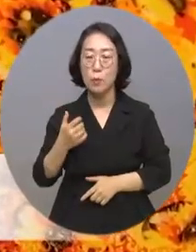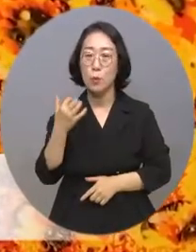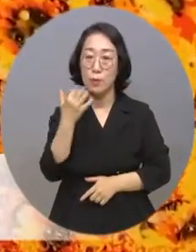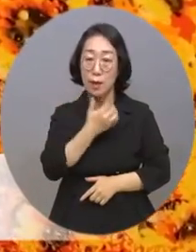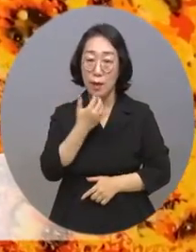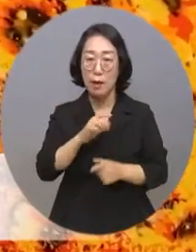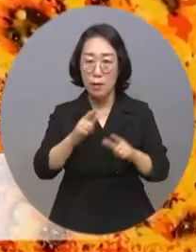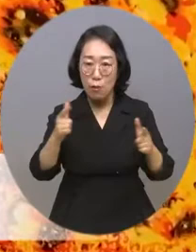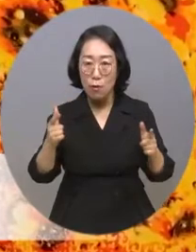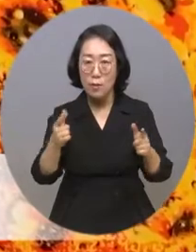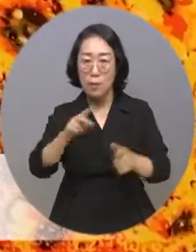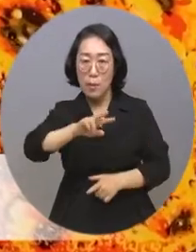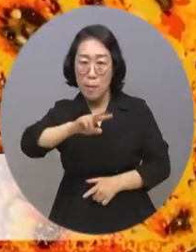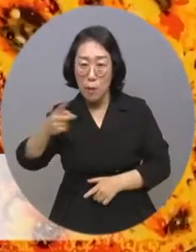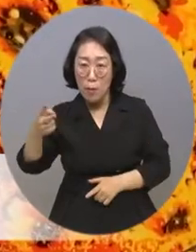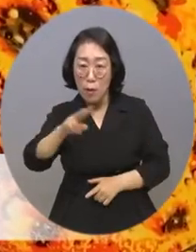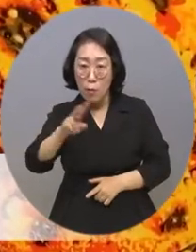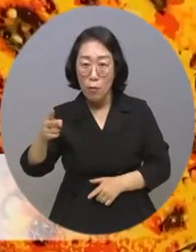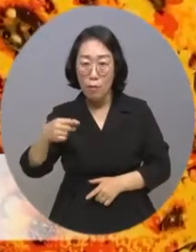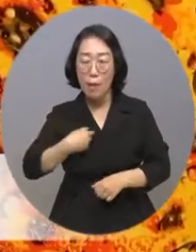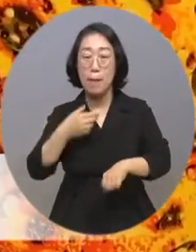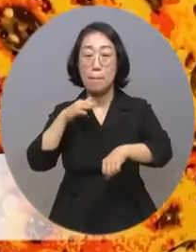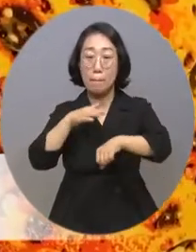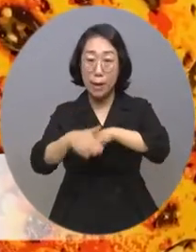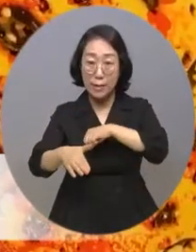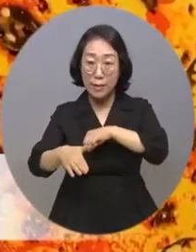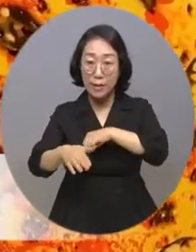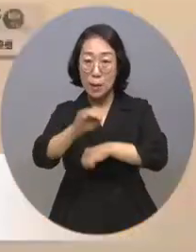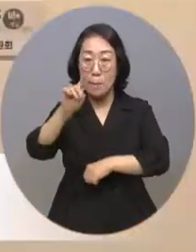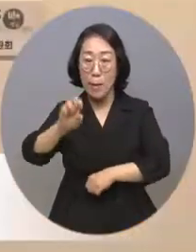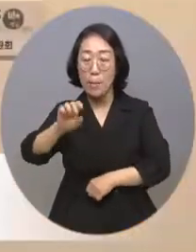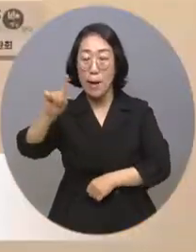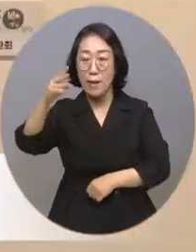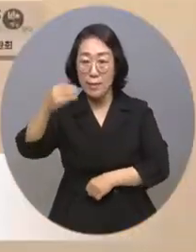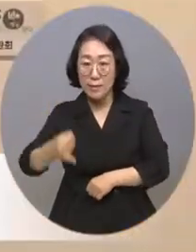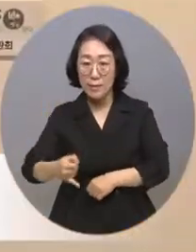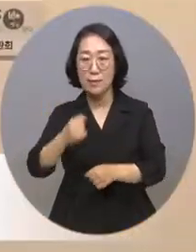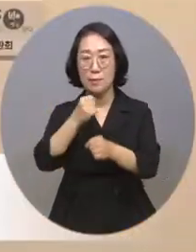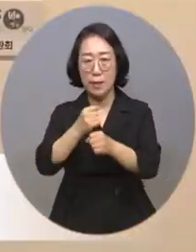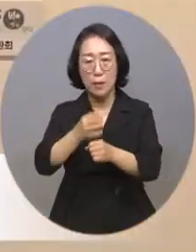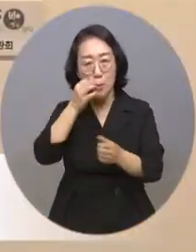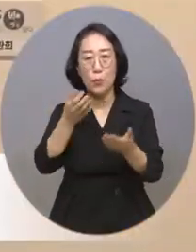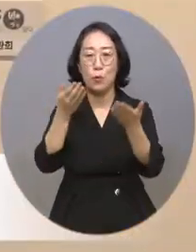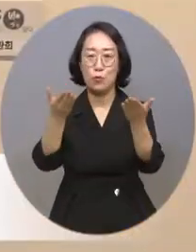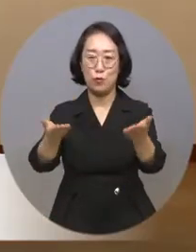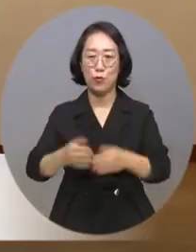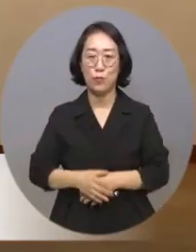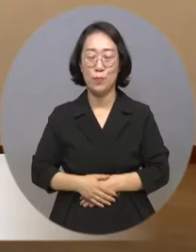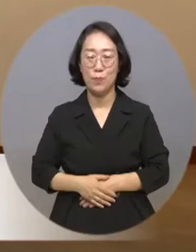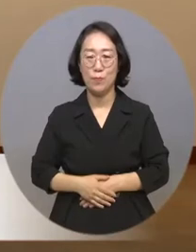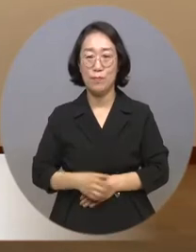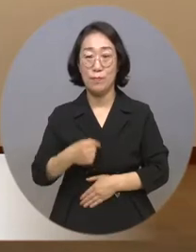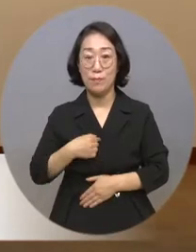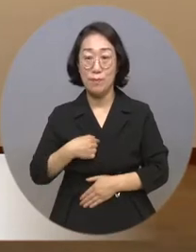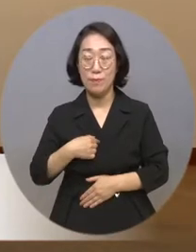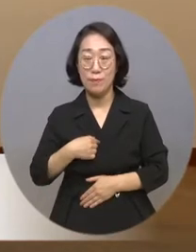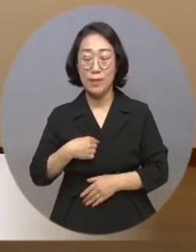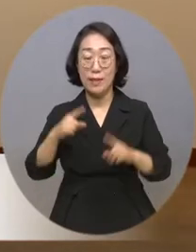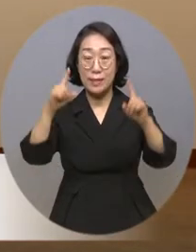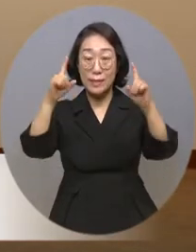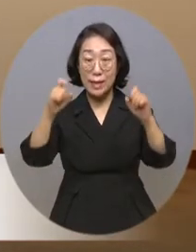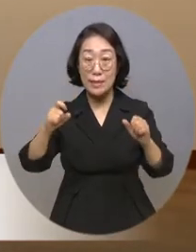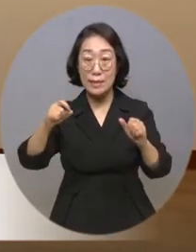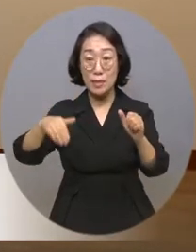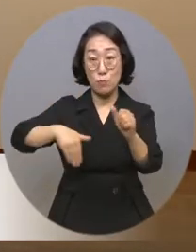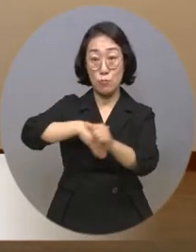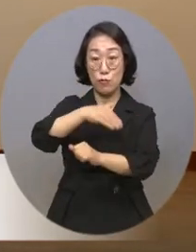색상을 바꿔가면서 저만의 방식대로 팝아트 작업을 해오고 있습니다. 기존의 제 사진, 풍경